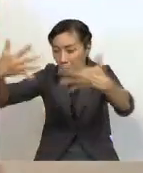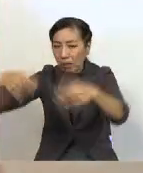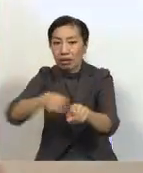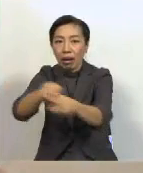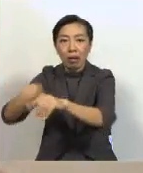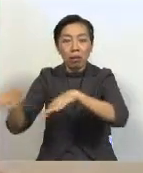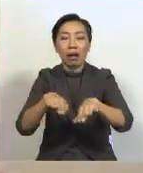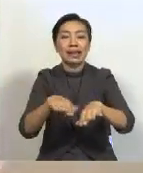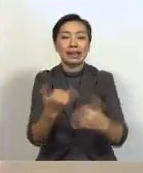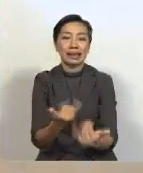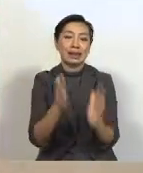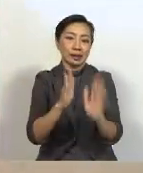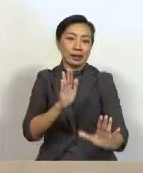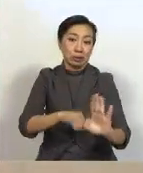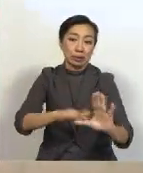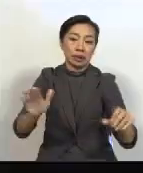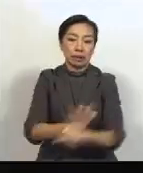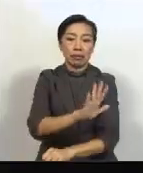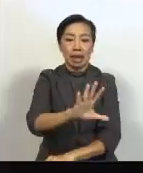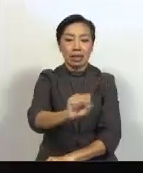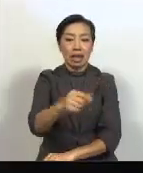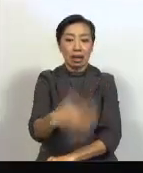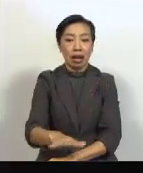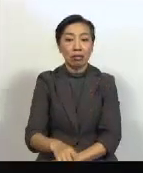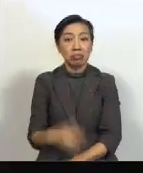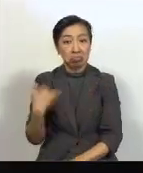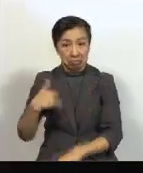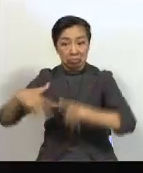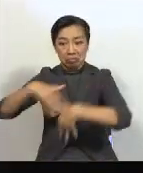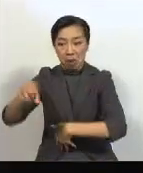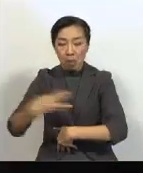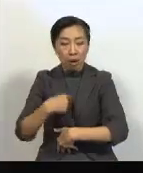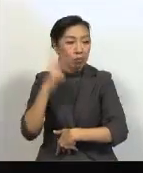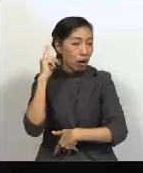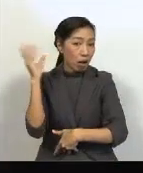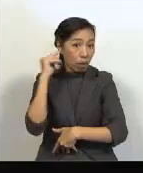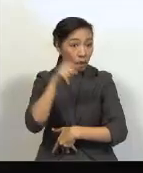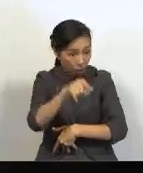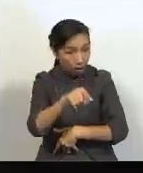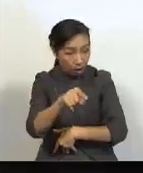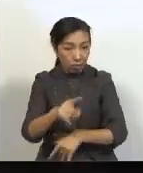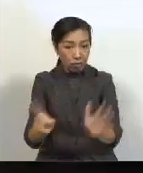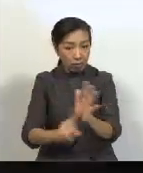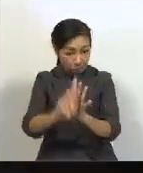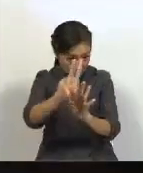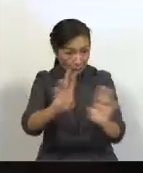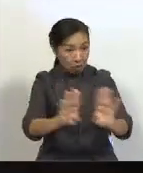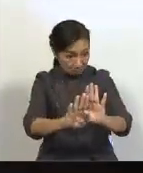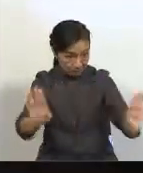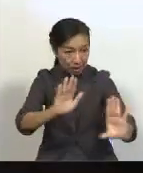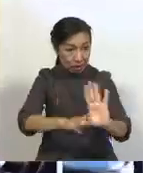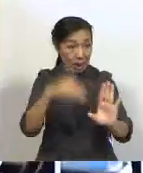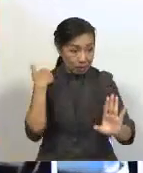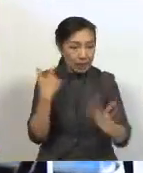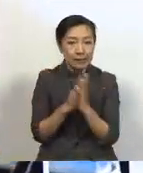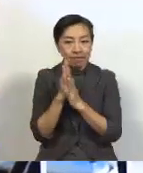นะคะโดยผู้ลงทะเบียนท่านนึงเองก็บอกว่าทันทีที่ทราบข่าวว่าจะมีการเปิดให้ลงทะเบียนในเฟส2โหตั้งตาร